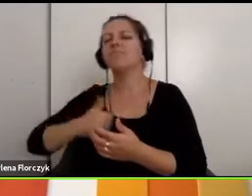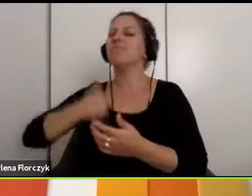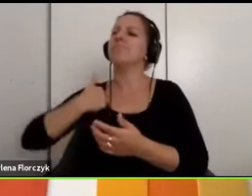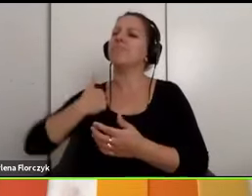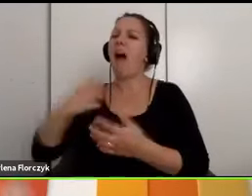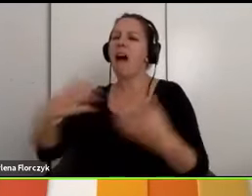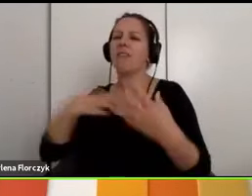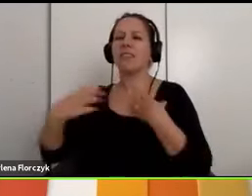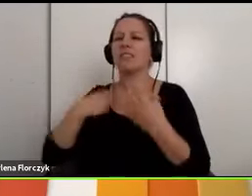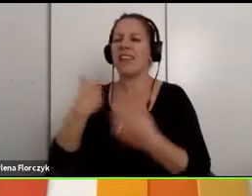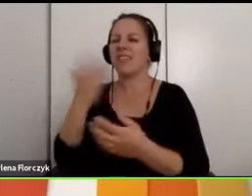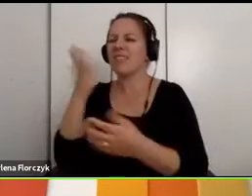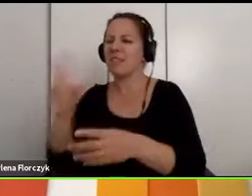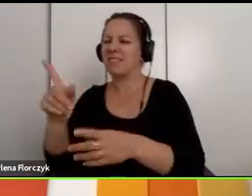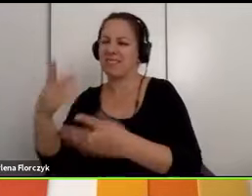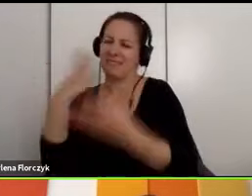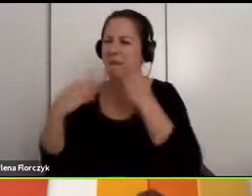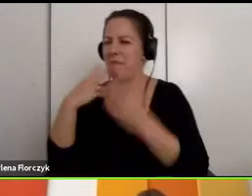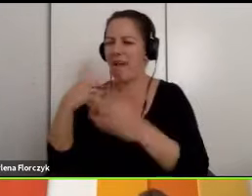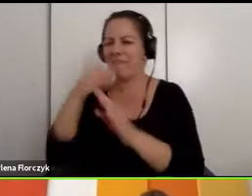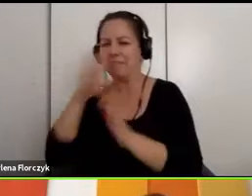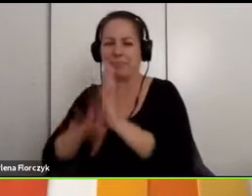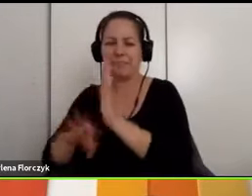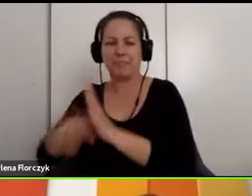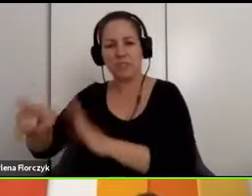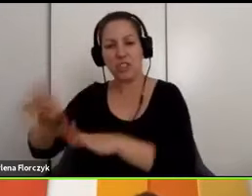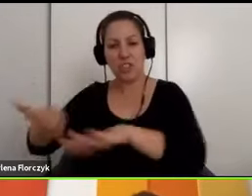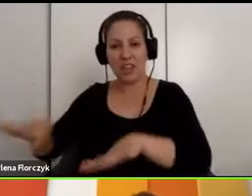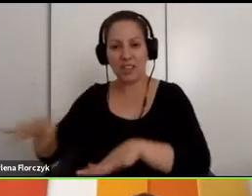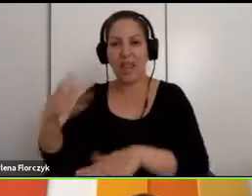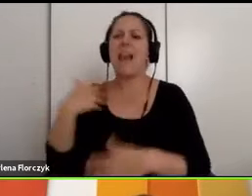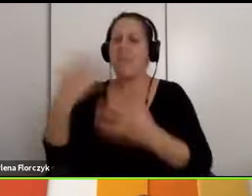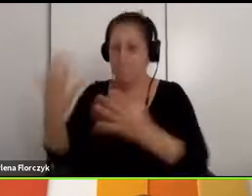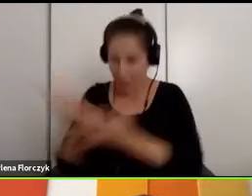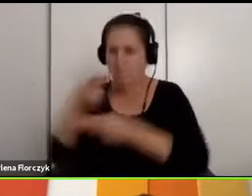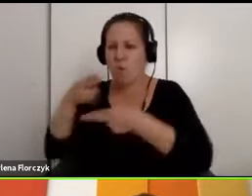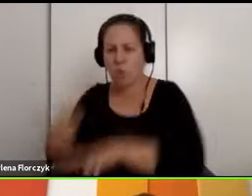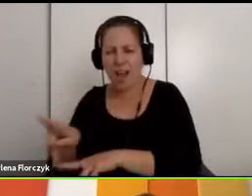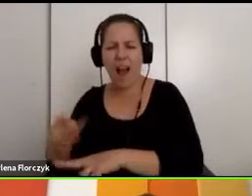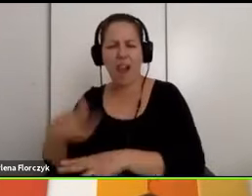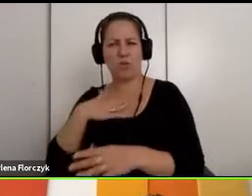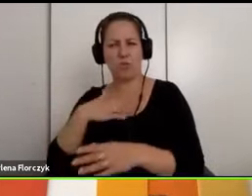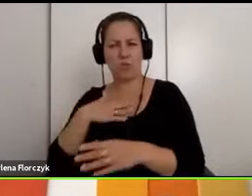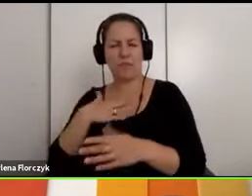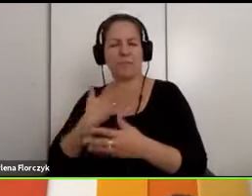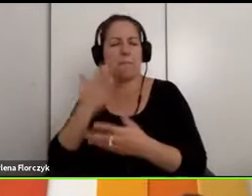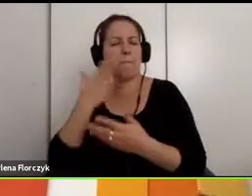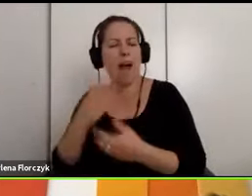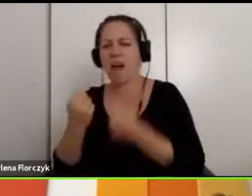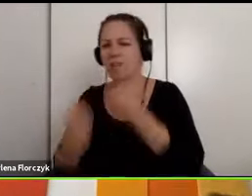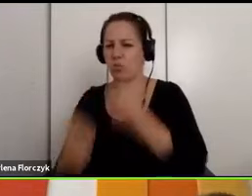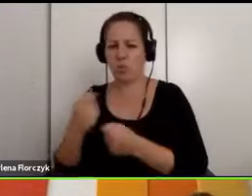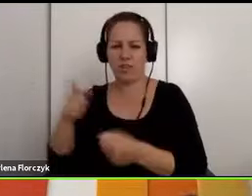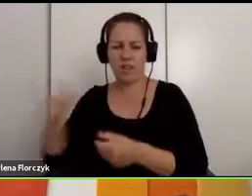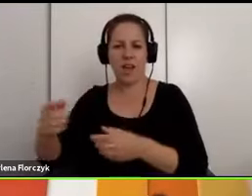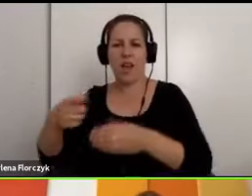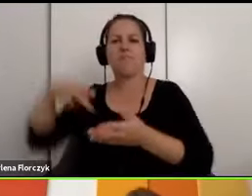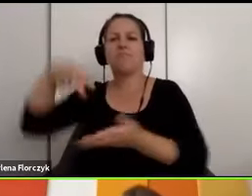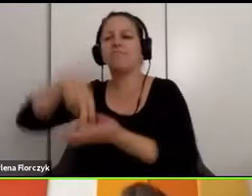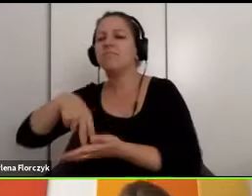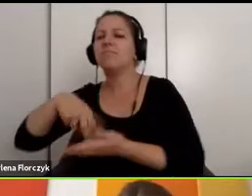udziału w tych takich zabawach dzieci. Więc brałem w tym udział, ale to było bardzo trudne, dlatego że stawało się przed kolegami,